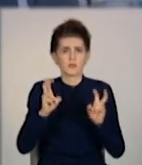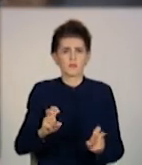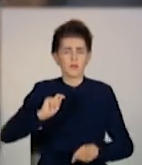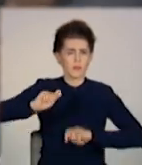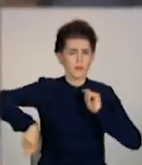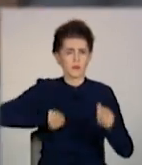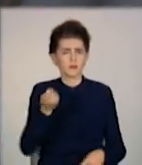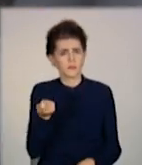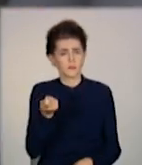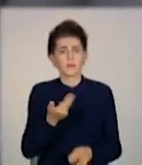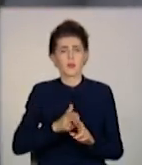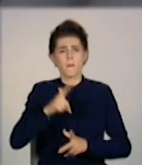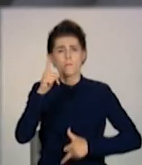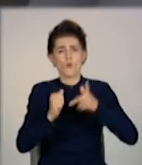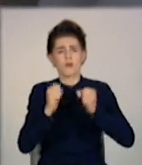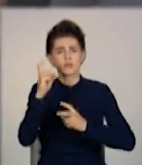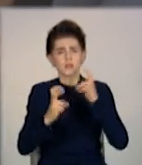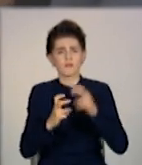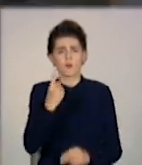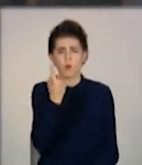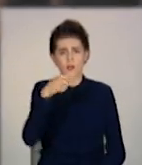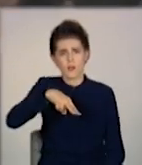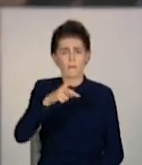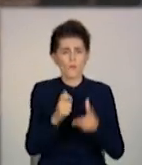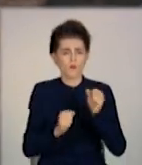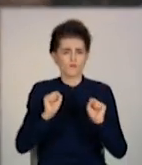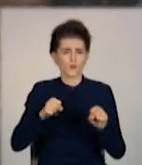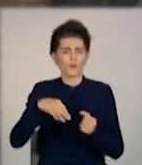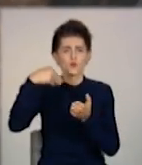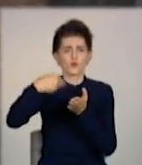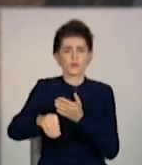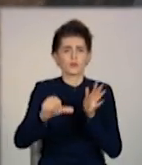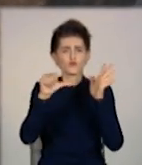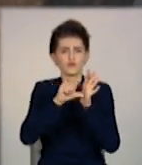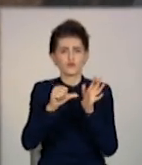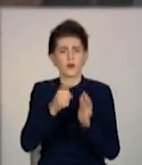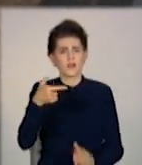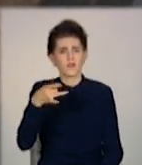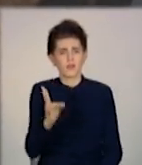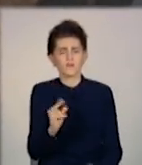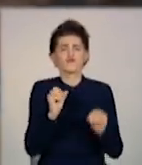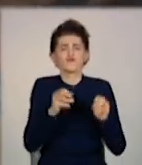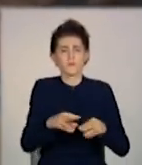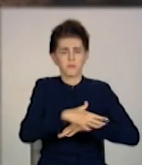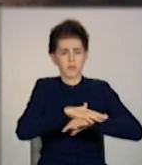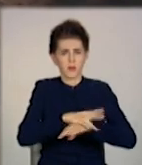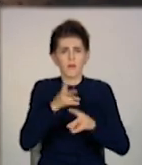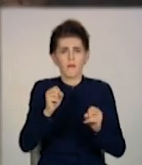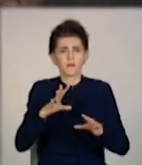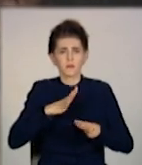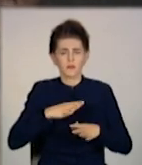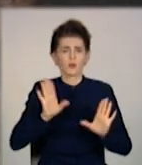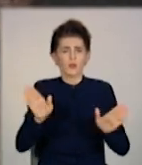себе. Молокозаводи області за літр готові викласти фермерам 6 гривень. Це втричі менше, ніж на базарі. Селяни наголошують,